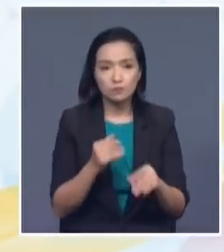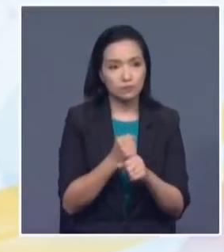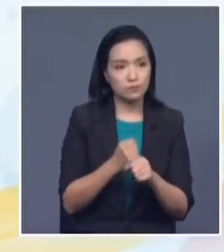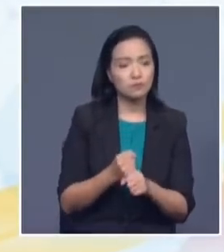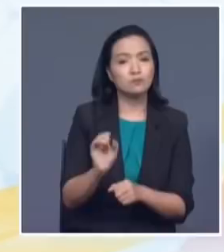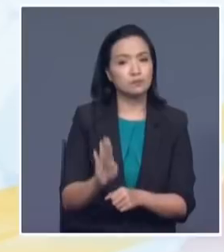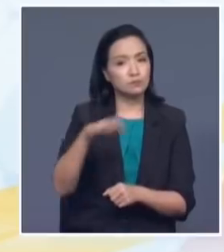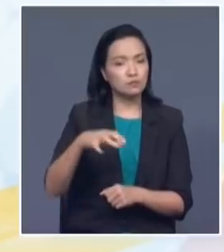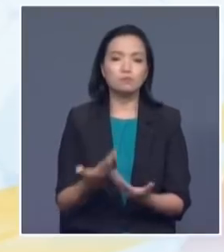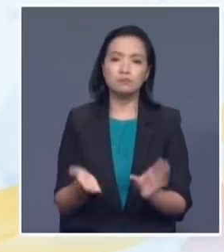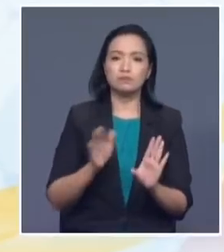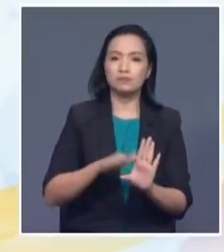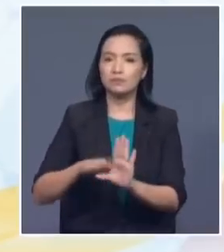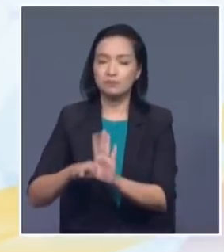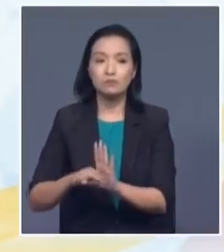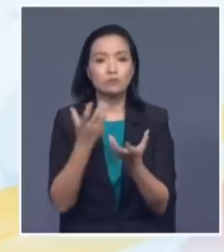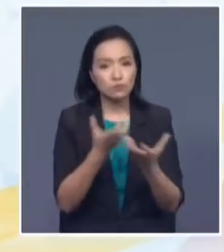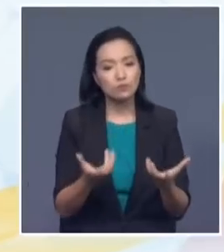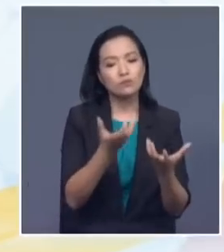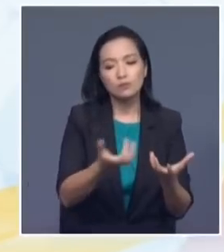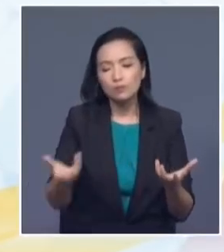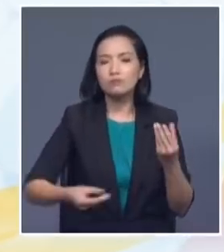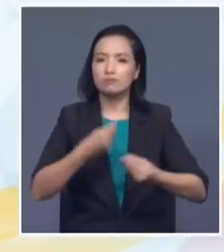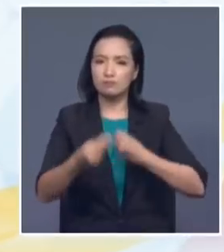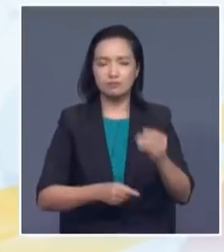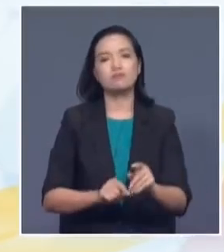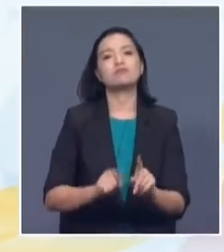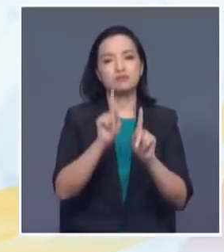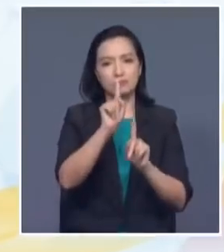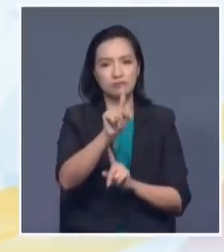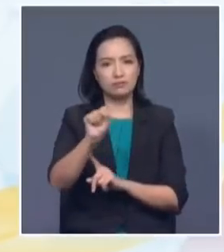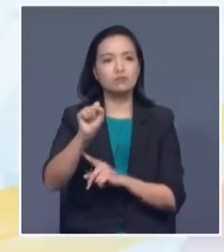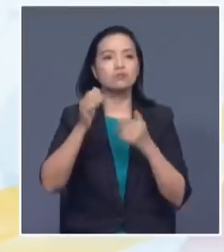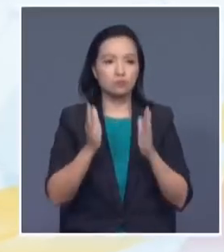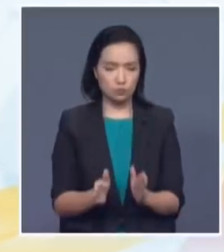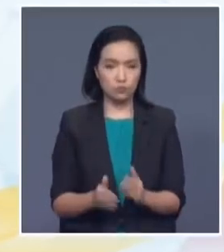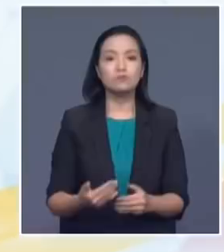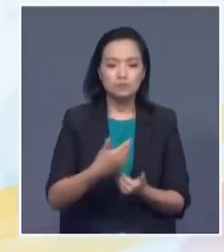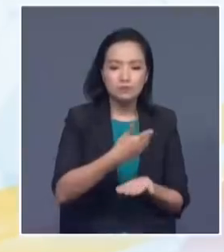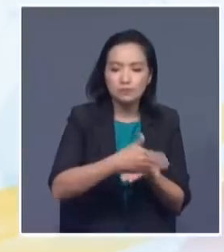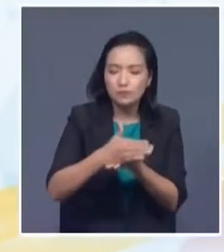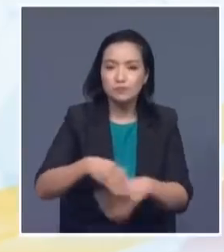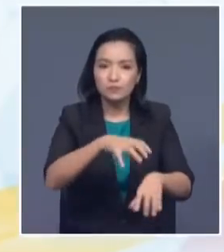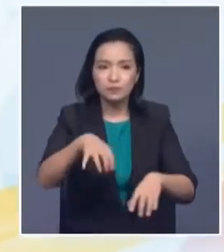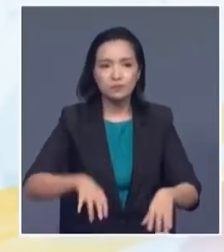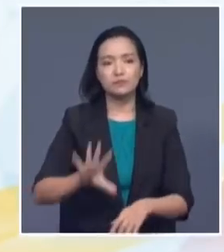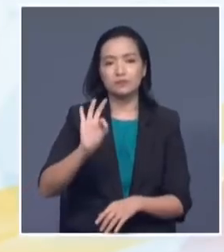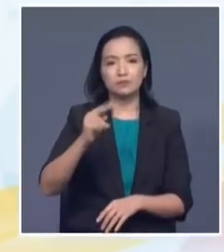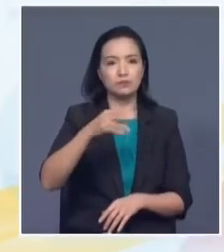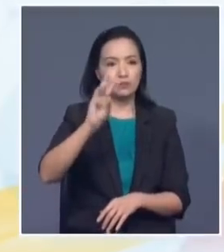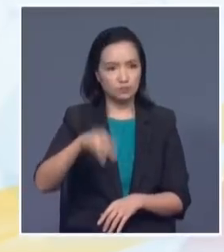กอบการมาลงทะเบียนเพื่อนำสินค้ามาขายในตลาดกว่า 100,000 รายและได้รับการจัดสรรพื้นที่จำหน่ายแล้วกว่า 96,000 ร